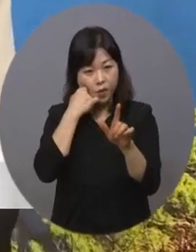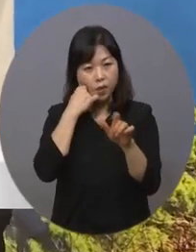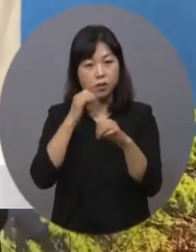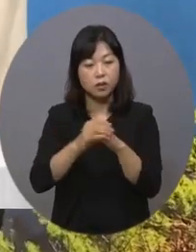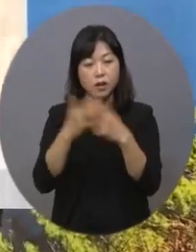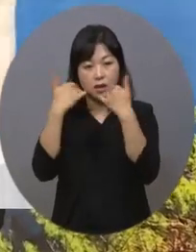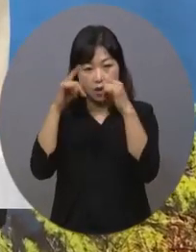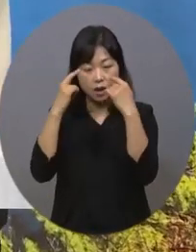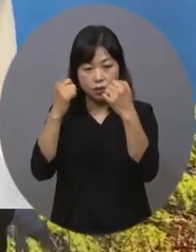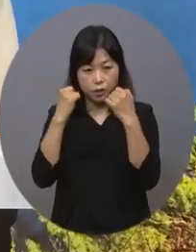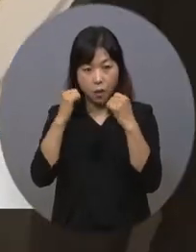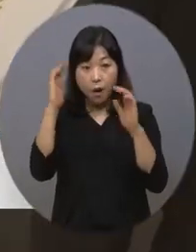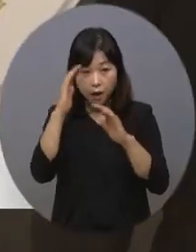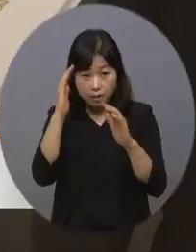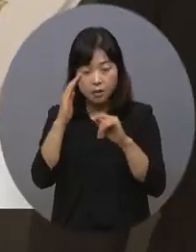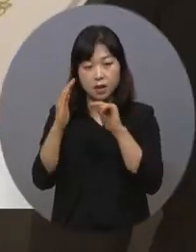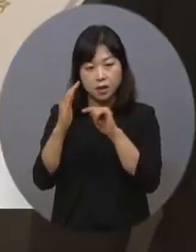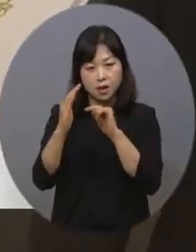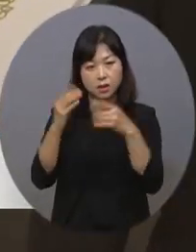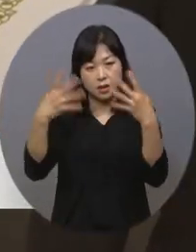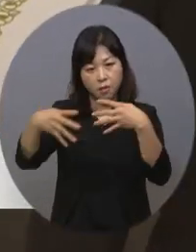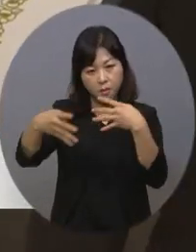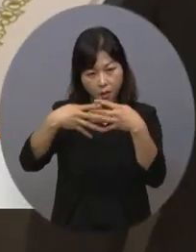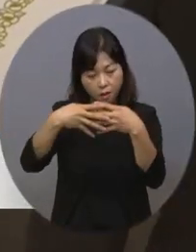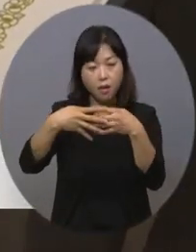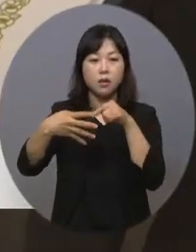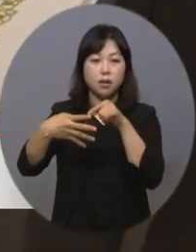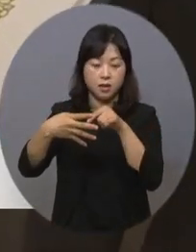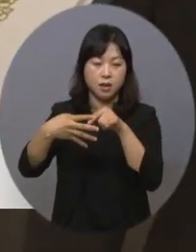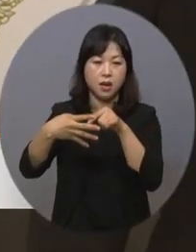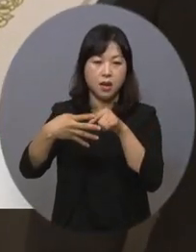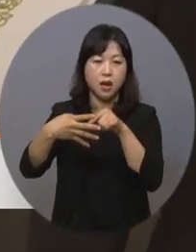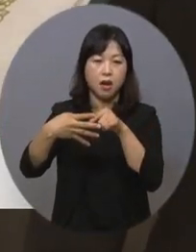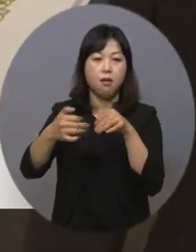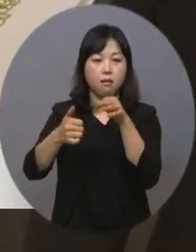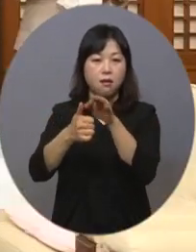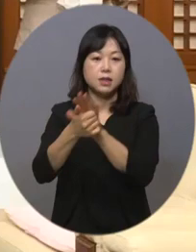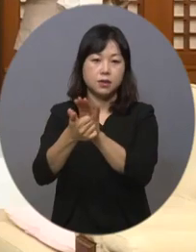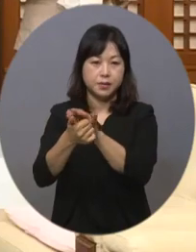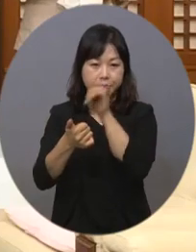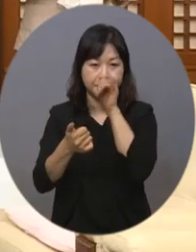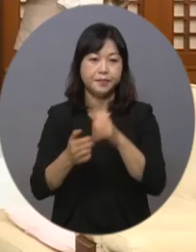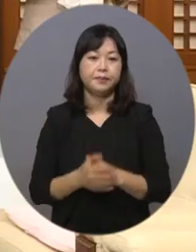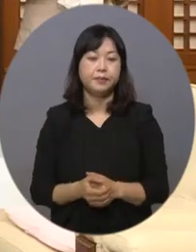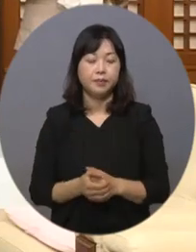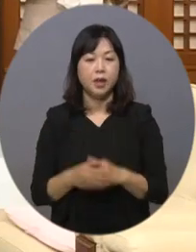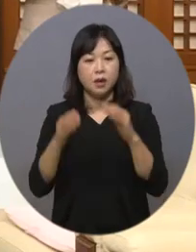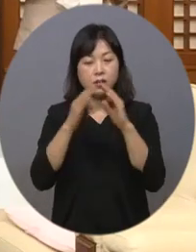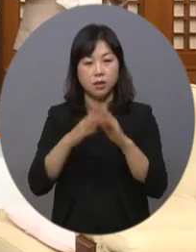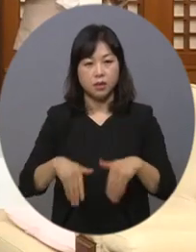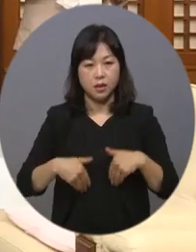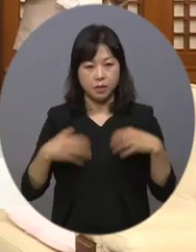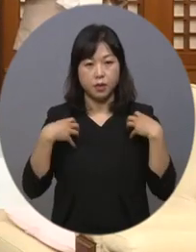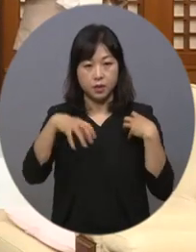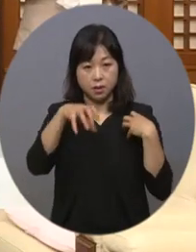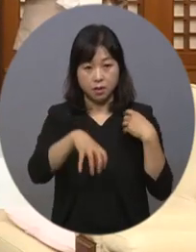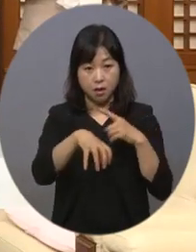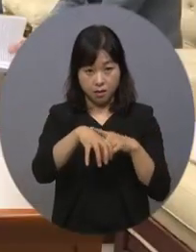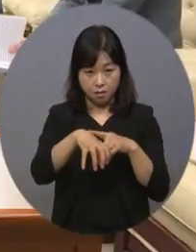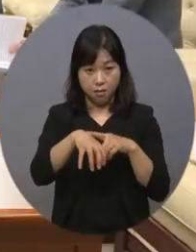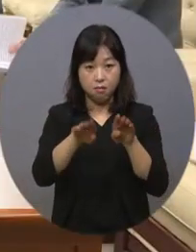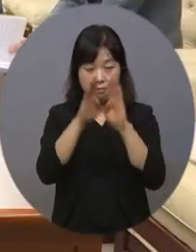중 일정 자격을 갖춘 학생들에게 장학금 수여식을 가졌습니다. 전남 도청에서 열린